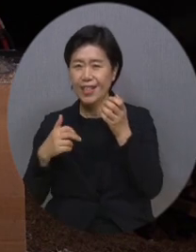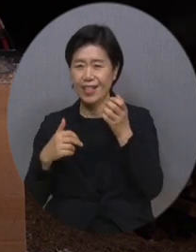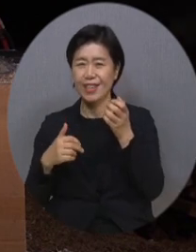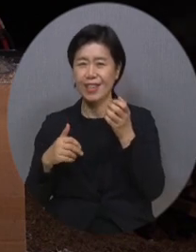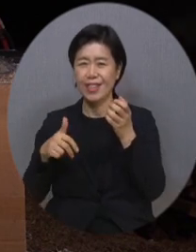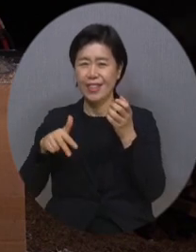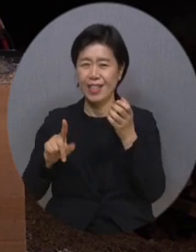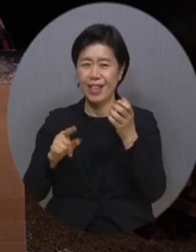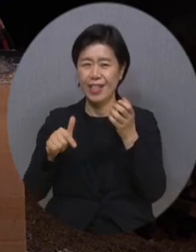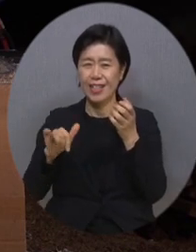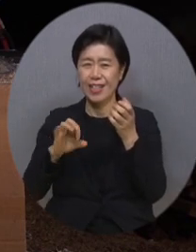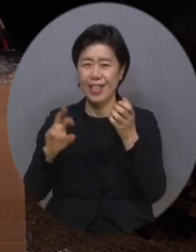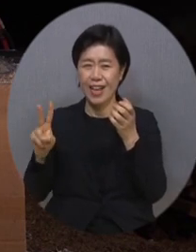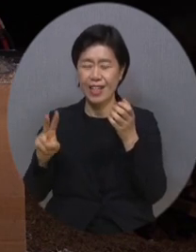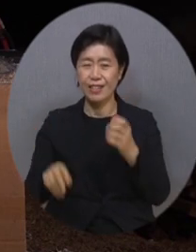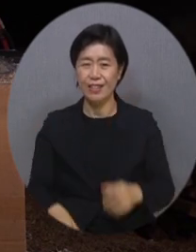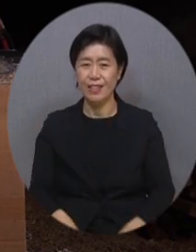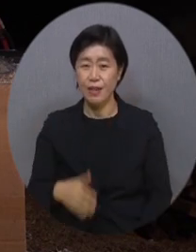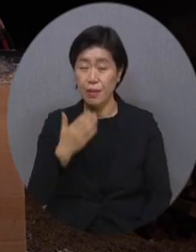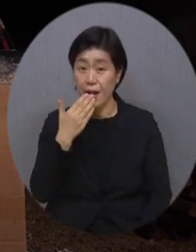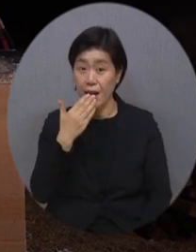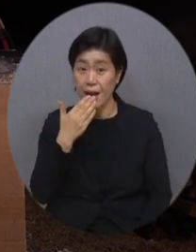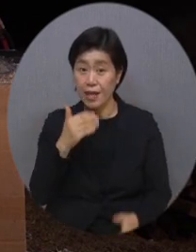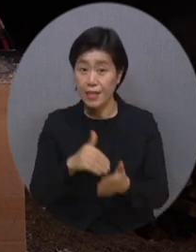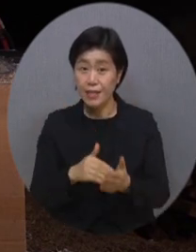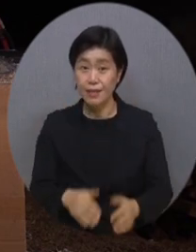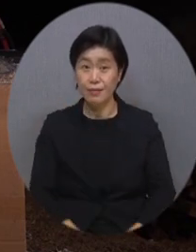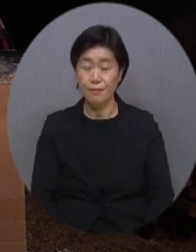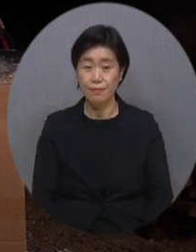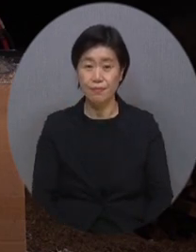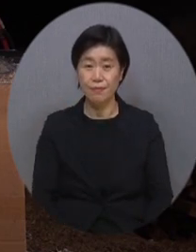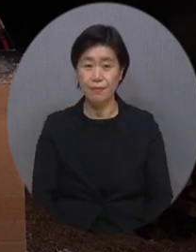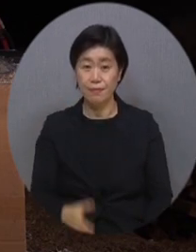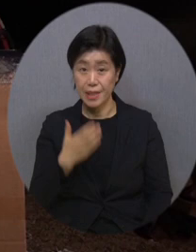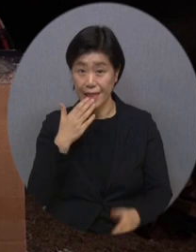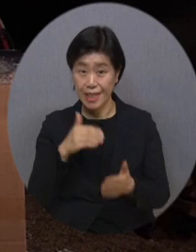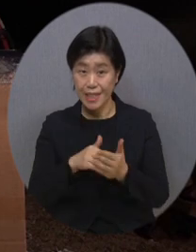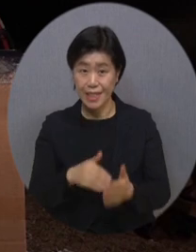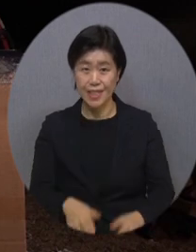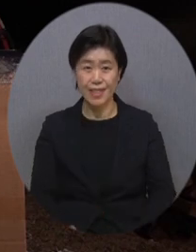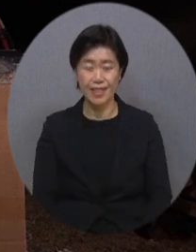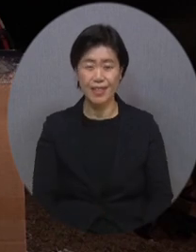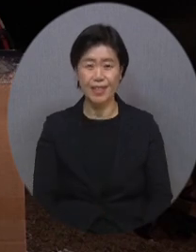여보세요. 밥 먹었어? 네. 여보세요? 자기야, 밥 먹었어?